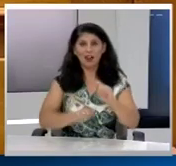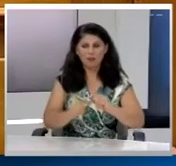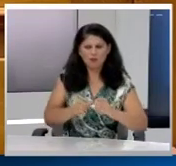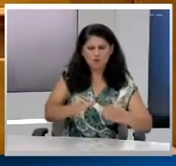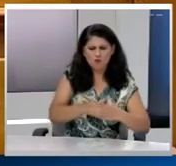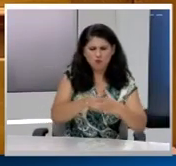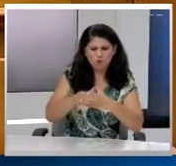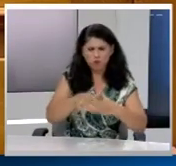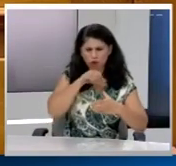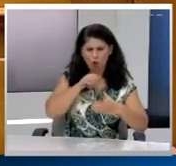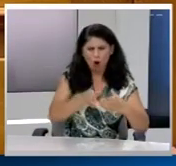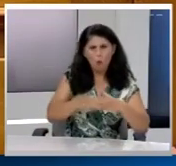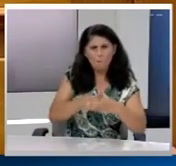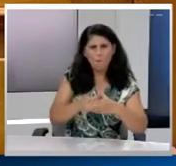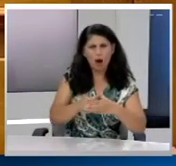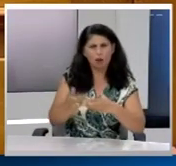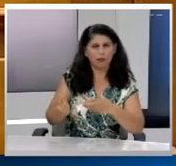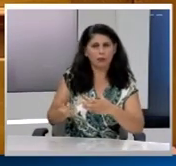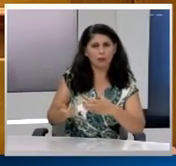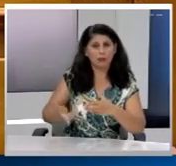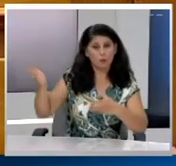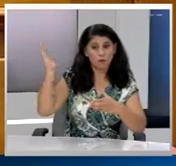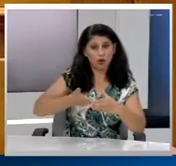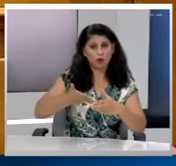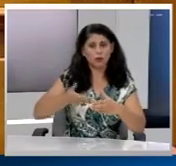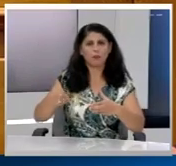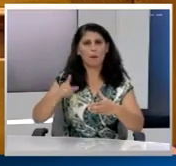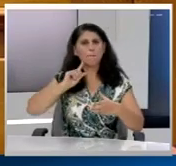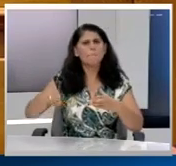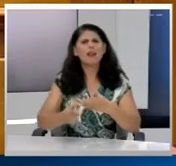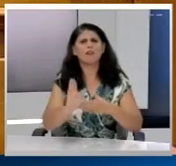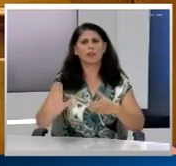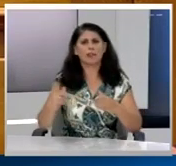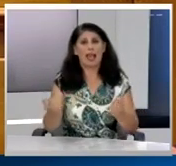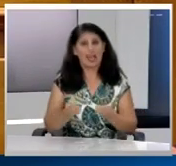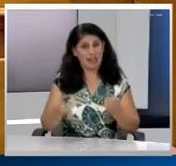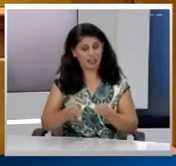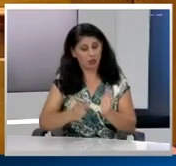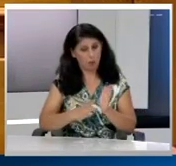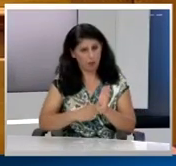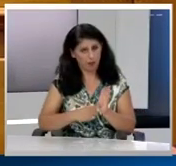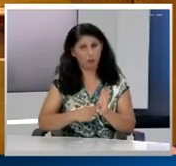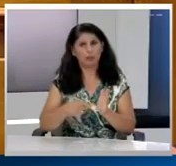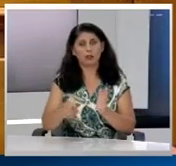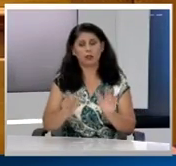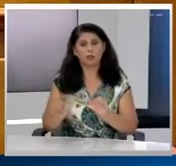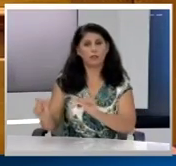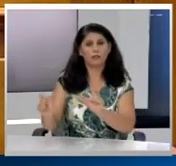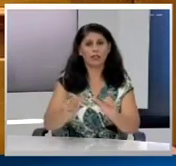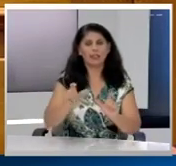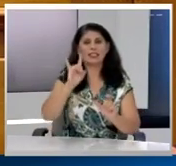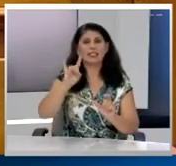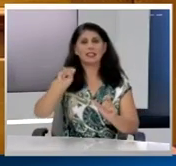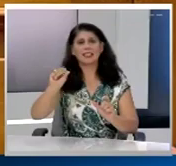χώρο της ιδιωτικής φύλαξης, πρόστιμα από το Σώμα Επιθόρησης Εργασίας για παραβιάσεις εργατικής νομοθεσίας στο έργο φύλαξης του